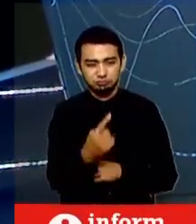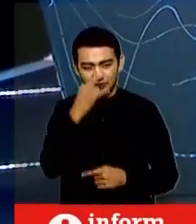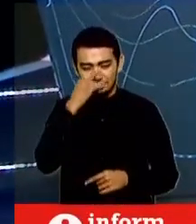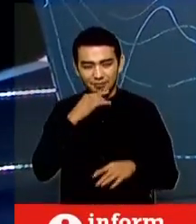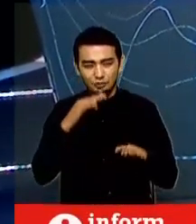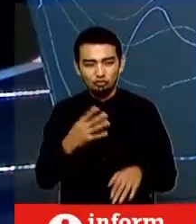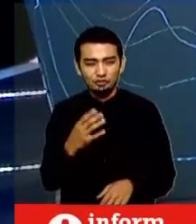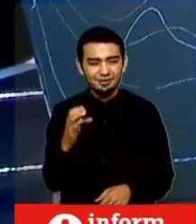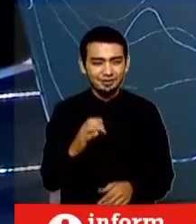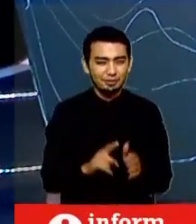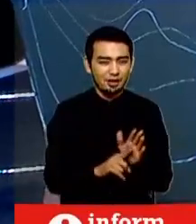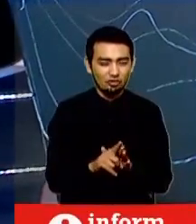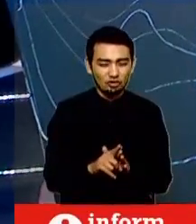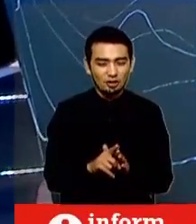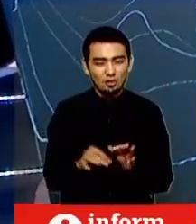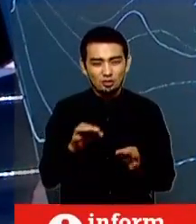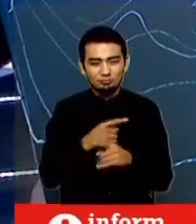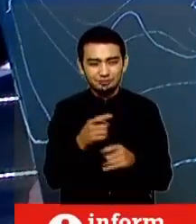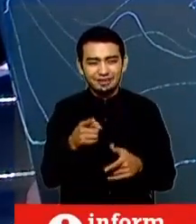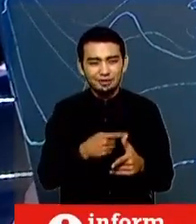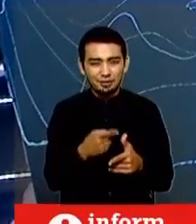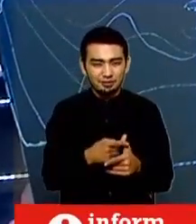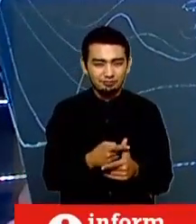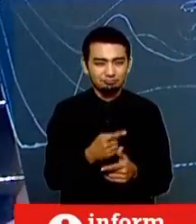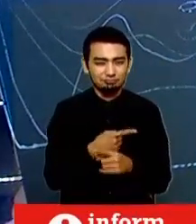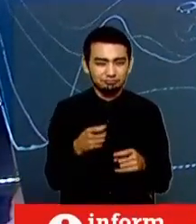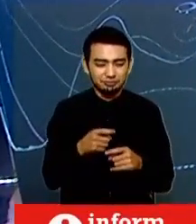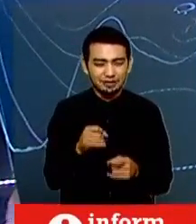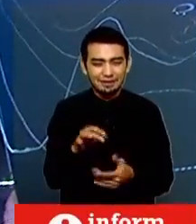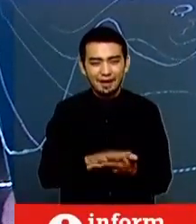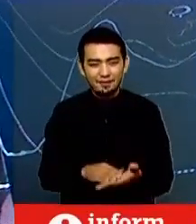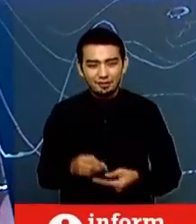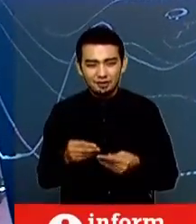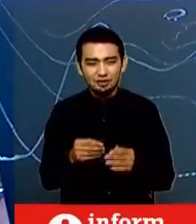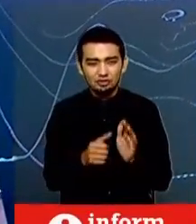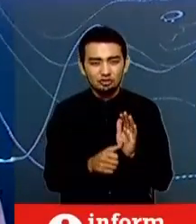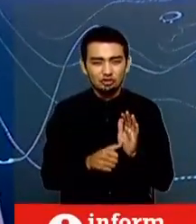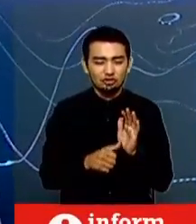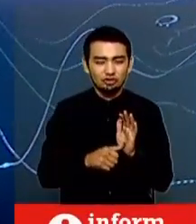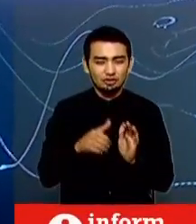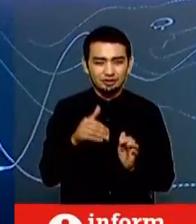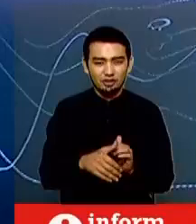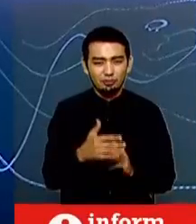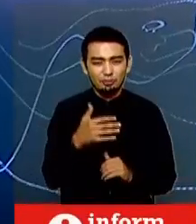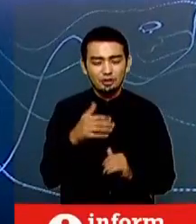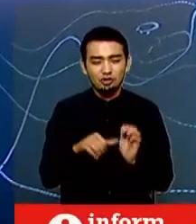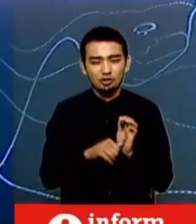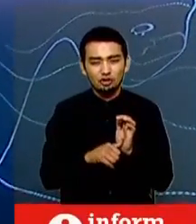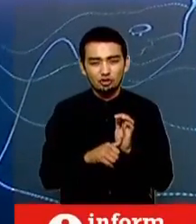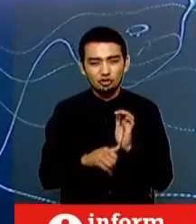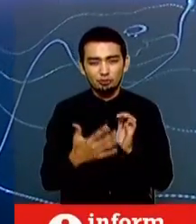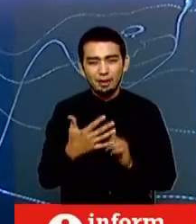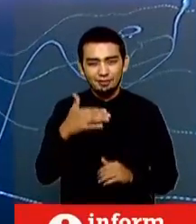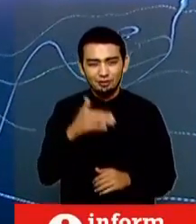С 4 сентября начали оглашать их имена. При этом подавали заявки больше 65 тысяч казахстанцев. Почему